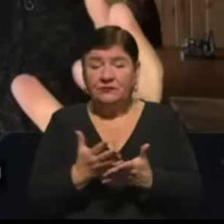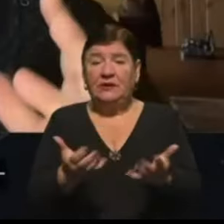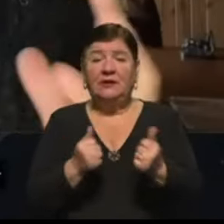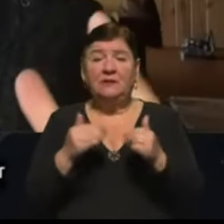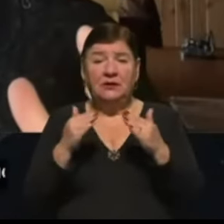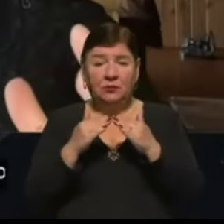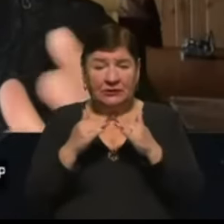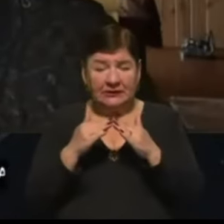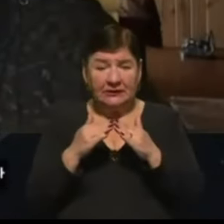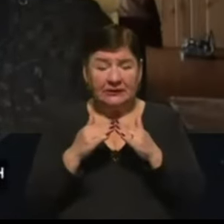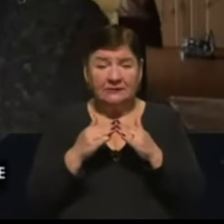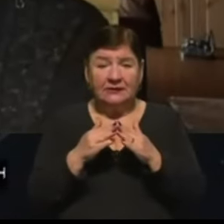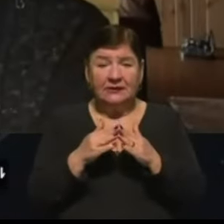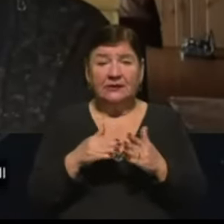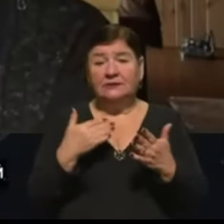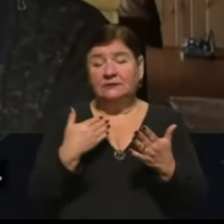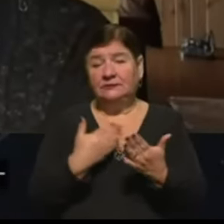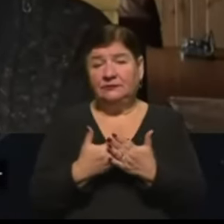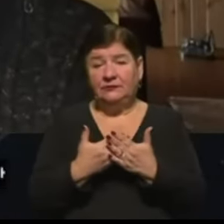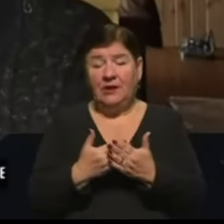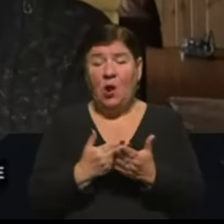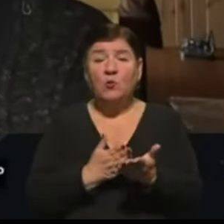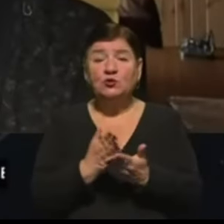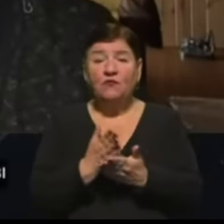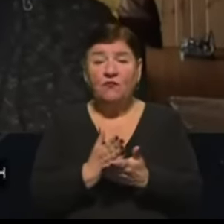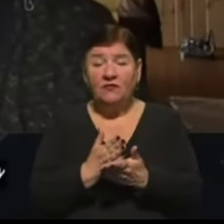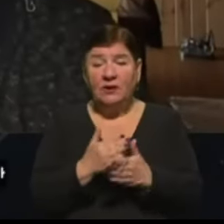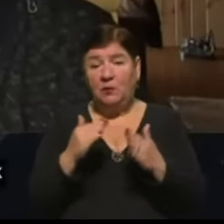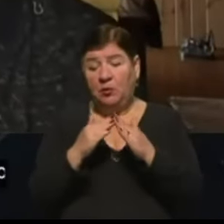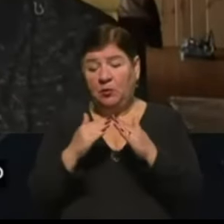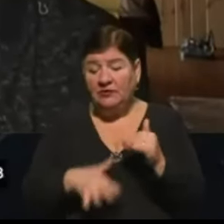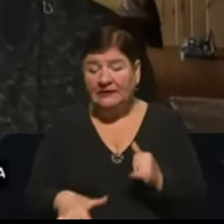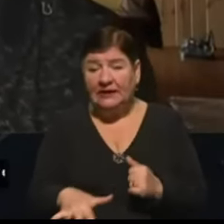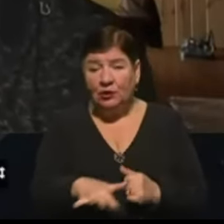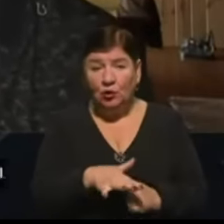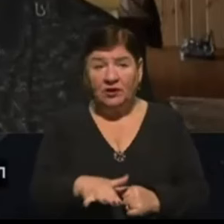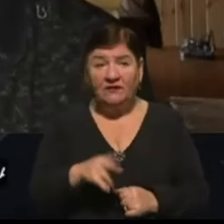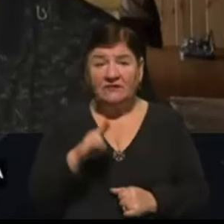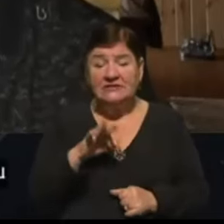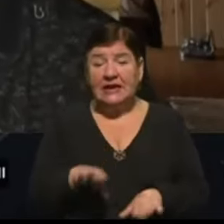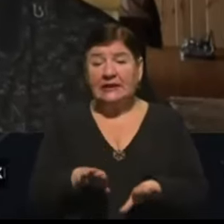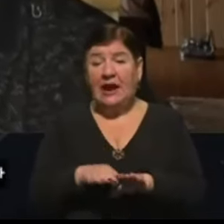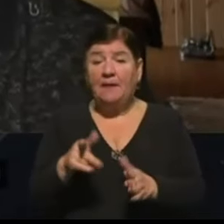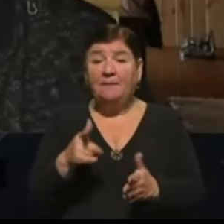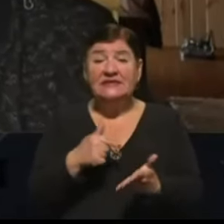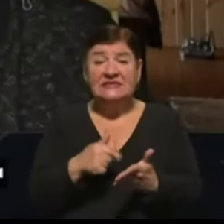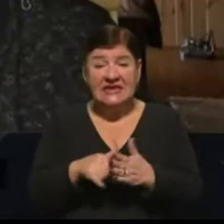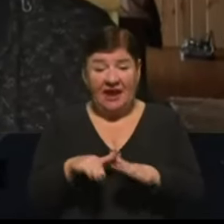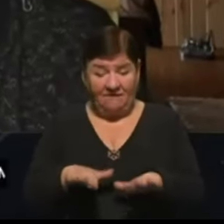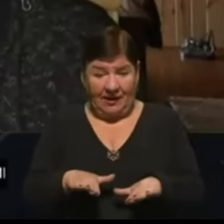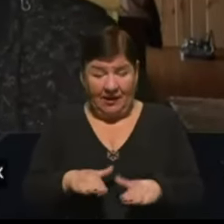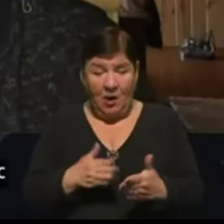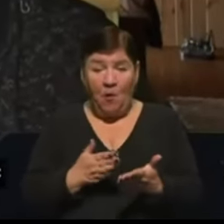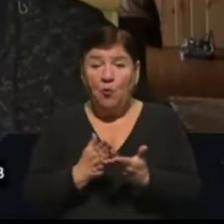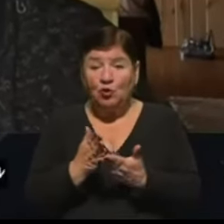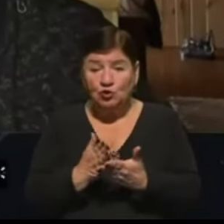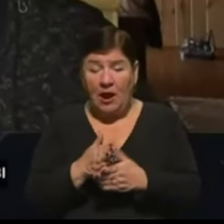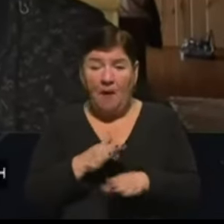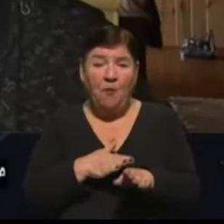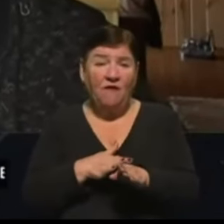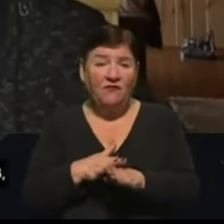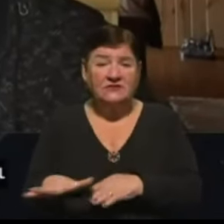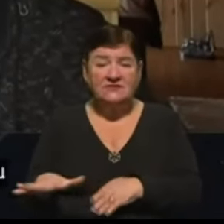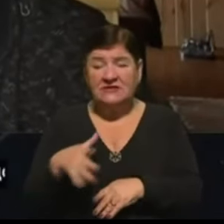будинків, да, ну, мається на увазі там обслуговування прибудинкових територій. Це така міська, місцева послуга, там повністю